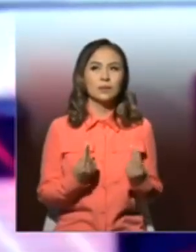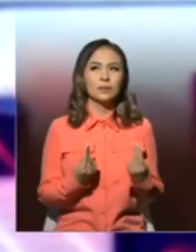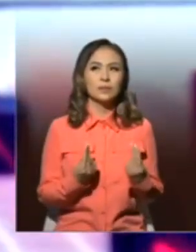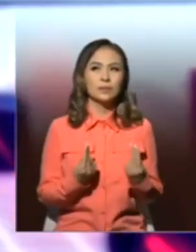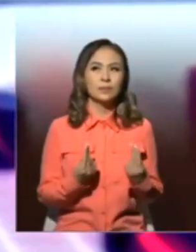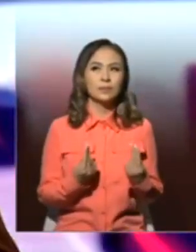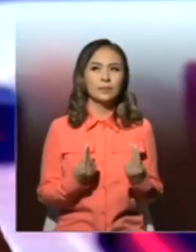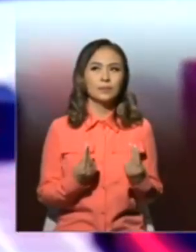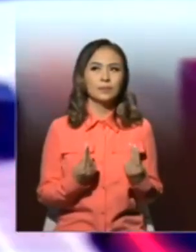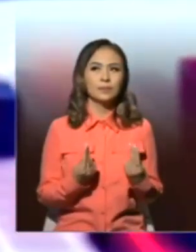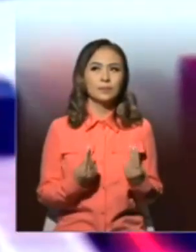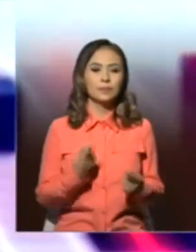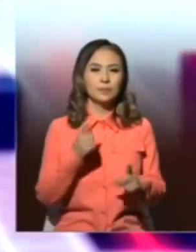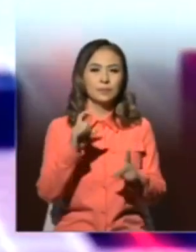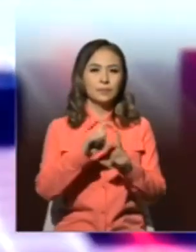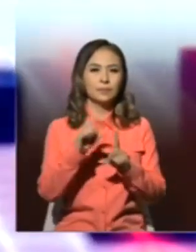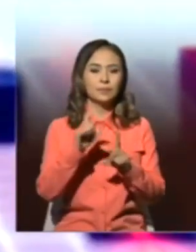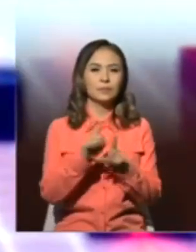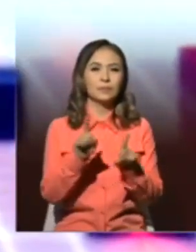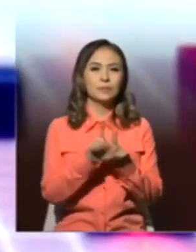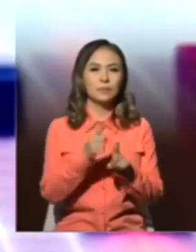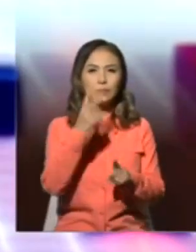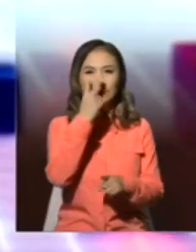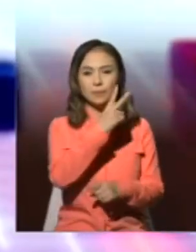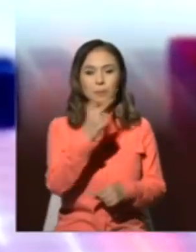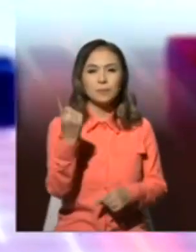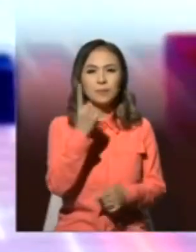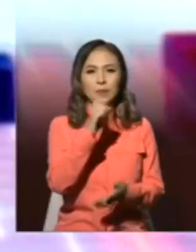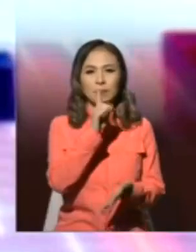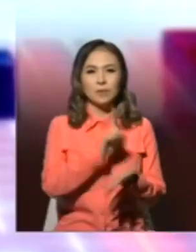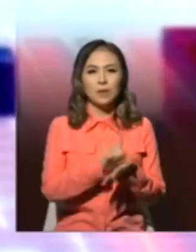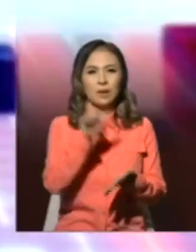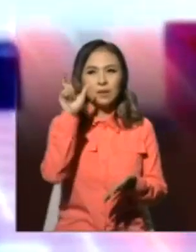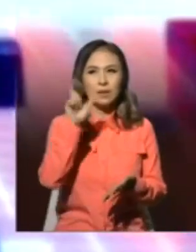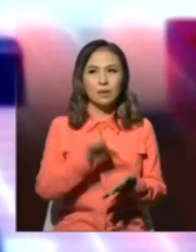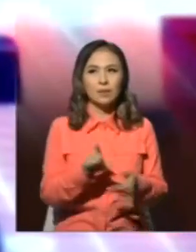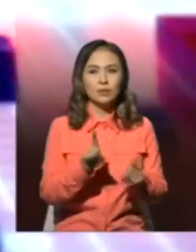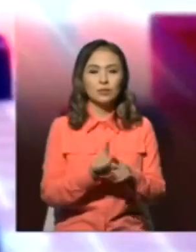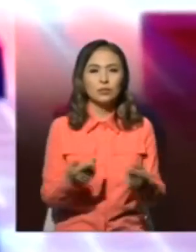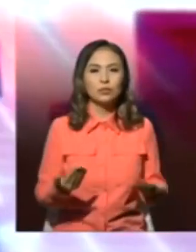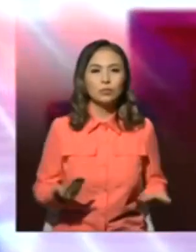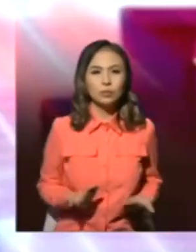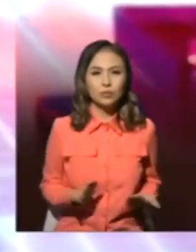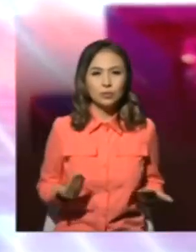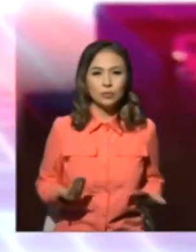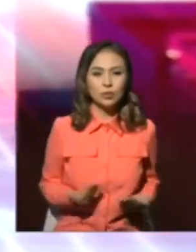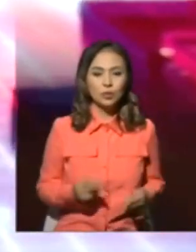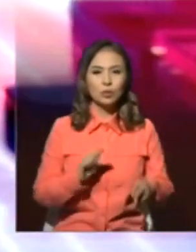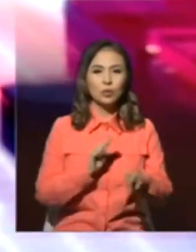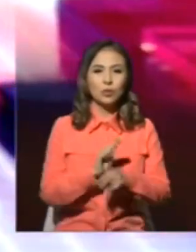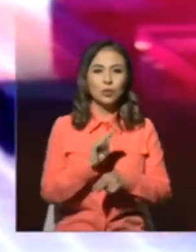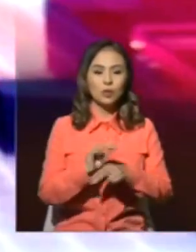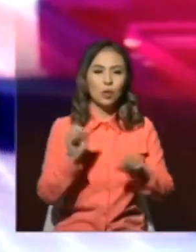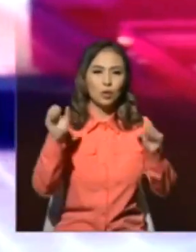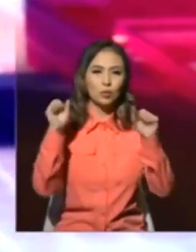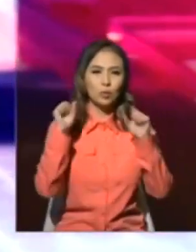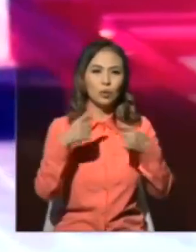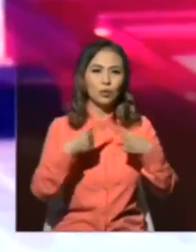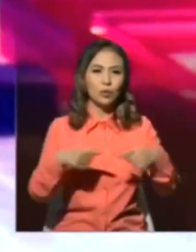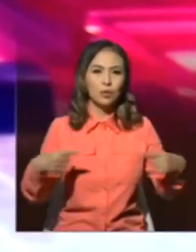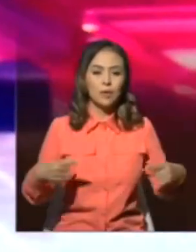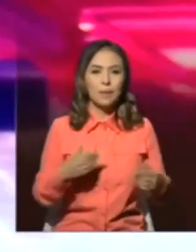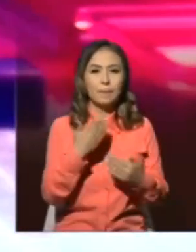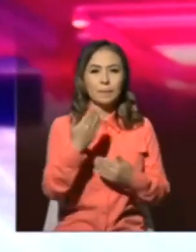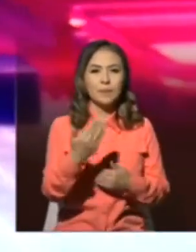Иә, ойын. Осы бір сөзді естіген кезде көз алдымызға бірінші кезекте адам баласын салауатты өмір салтына үйрететін спорт түрлері. Сіз бен